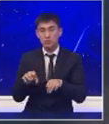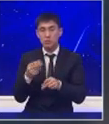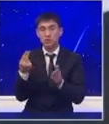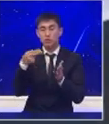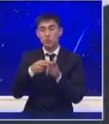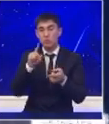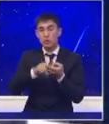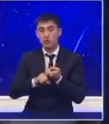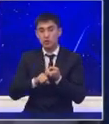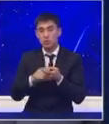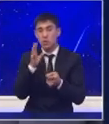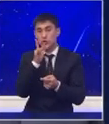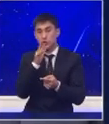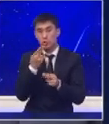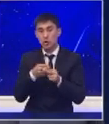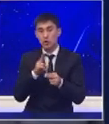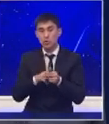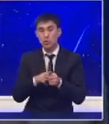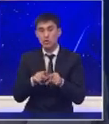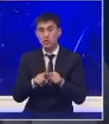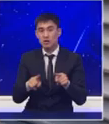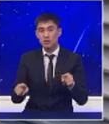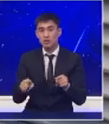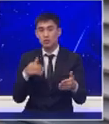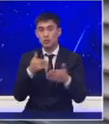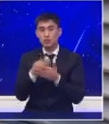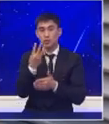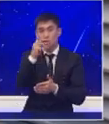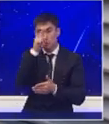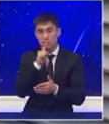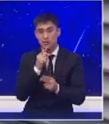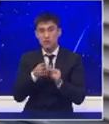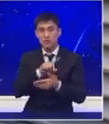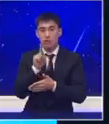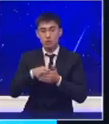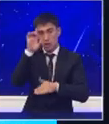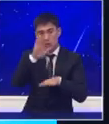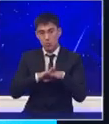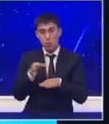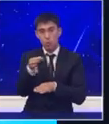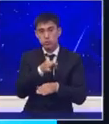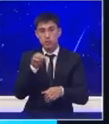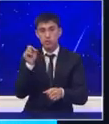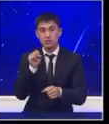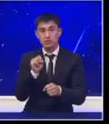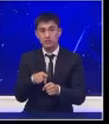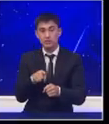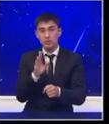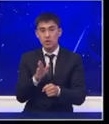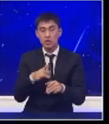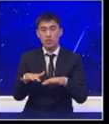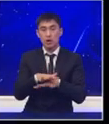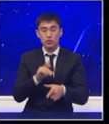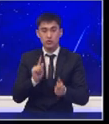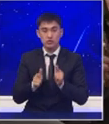стоимости подключения и по срокам, которые порой затягиваются до 4 месяцев. Этот вопрос аким области поставил ребром. Народ